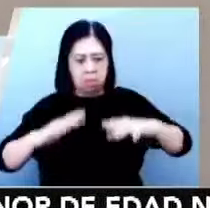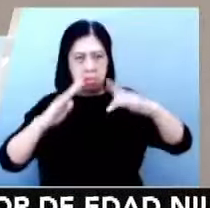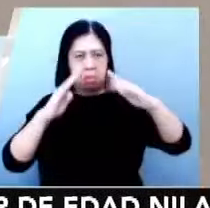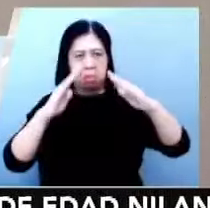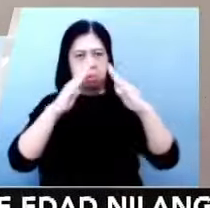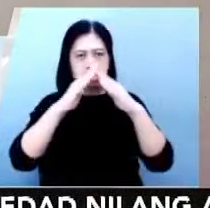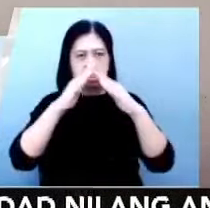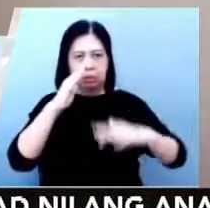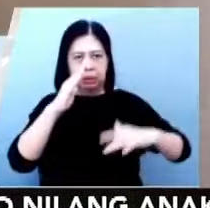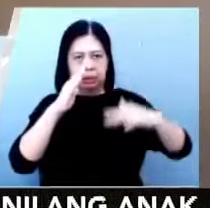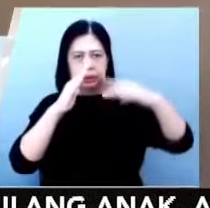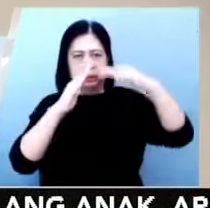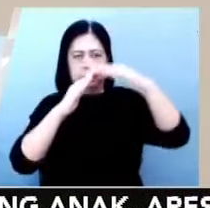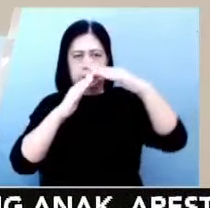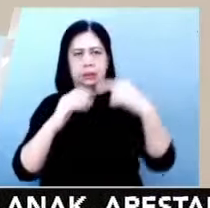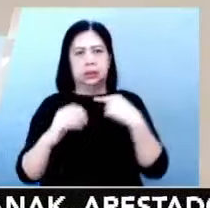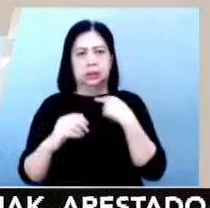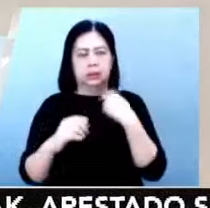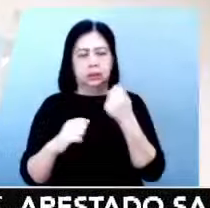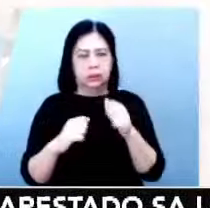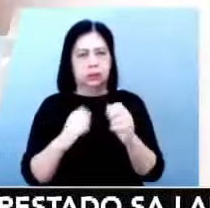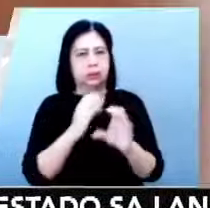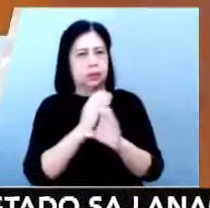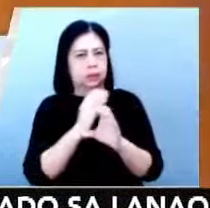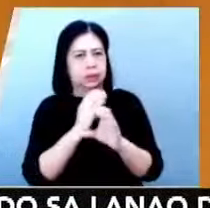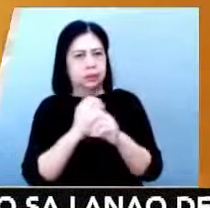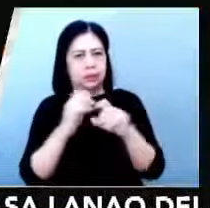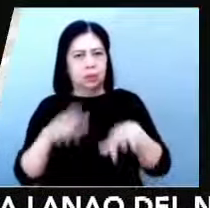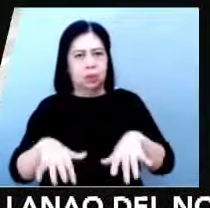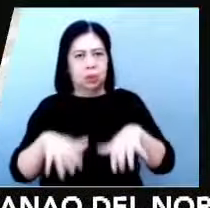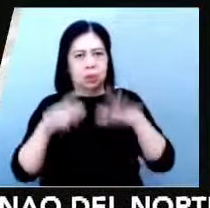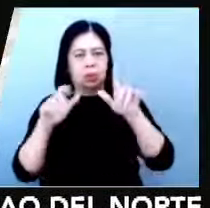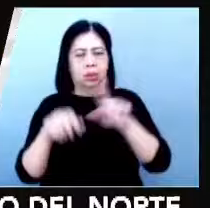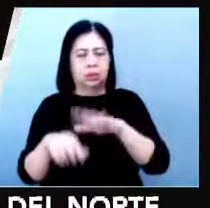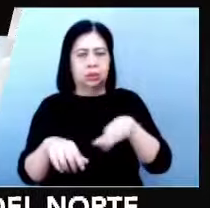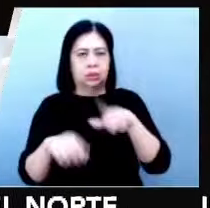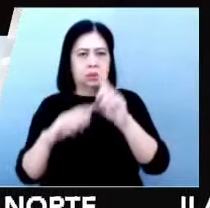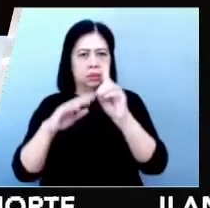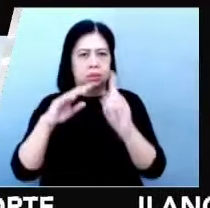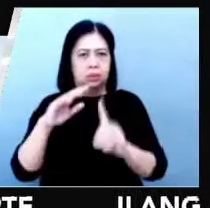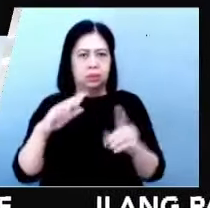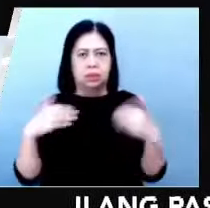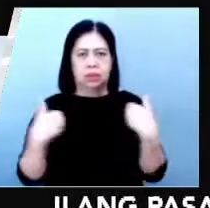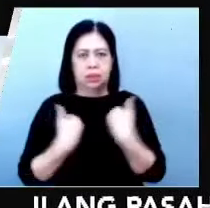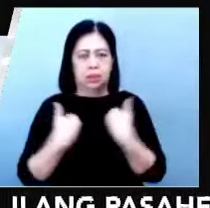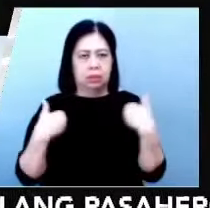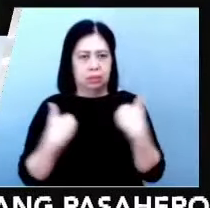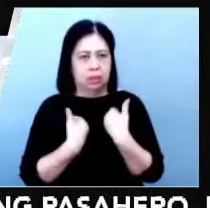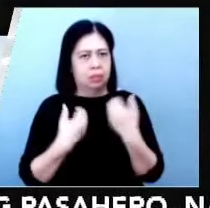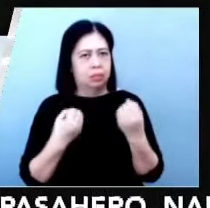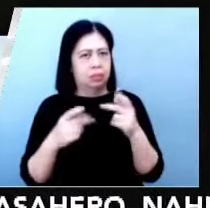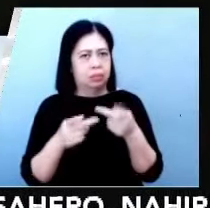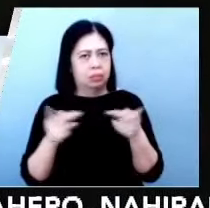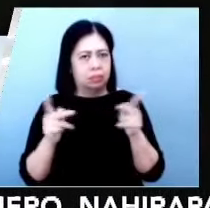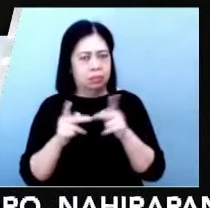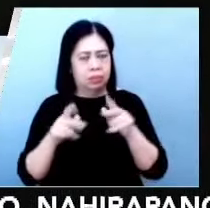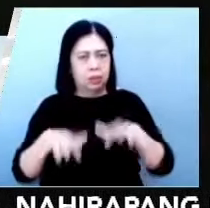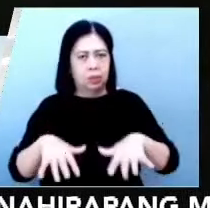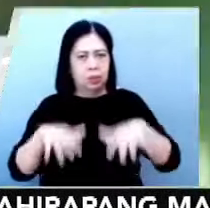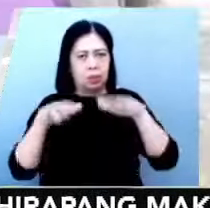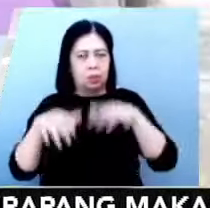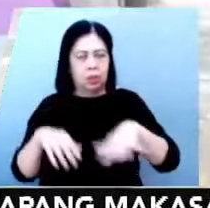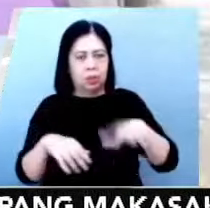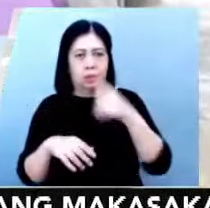May mga na-stranded ding sasakyan at nalunod na mga hayop. Lubog din sa tubig ang maraming lugar sa Mawab. Para sa